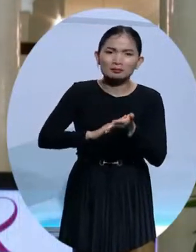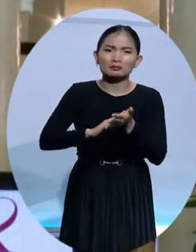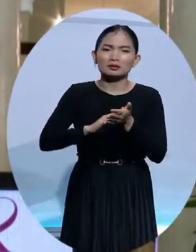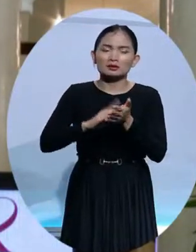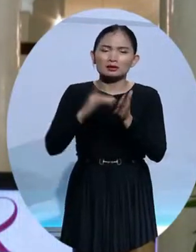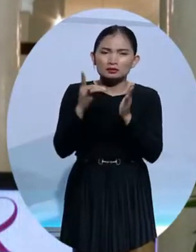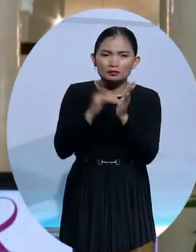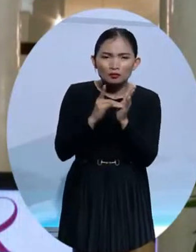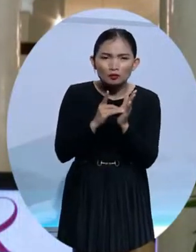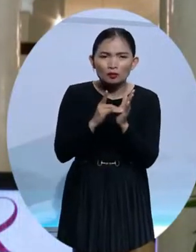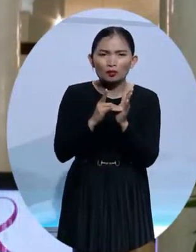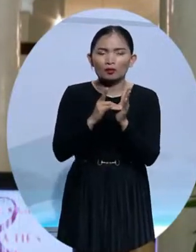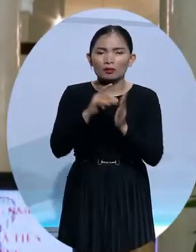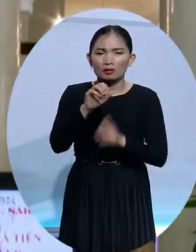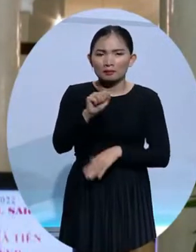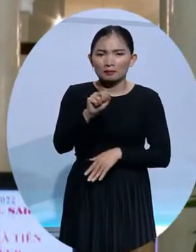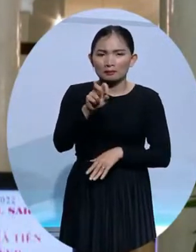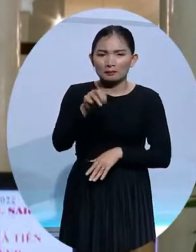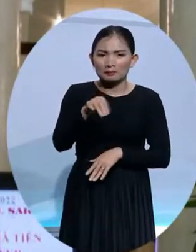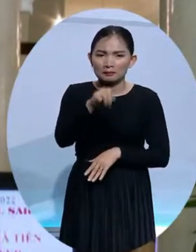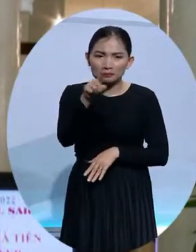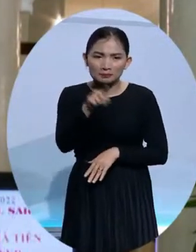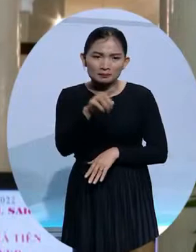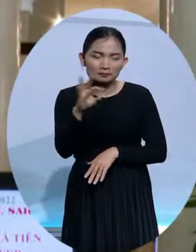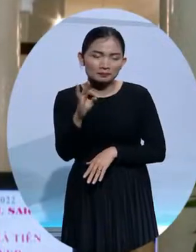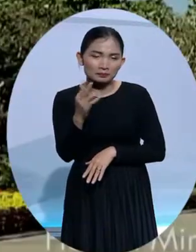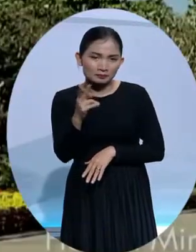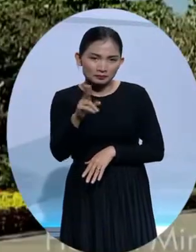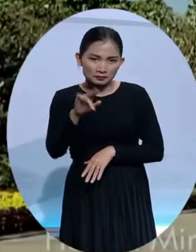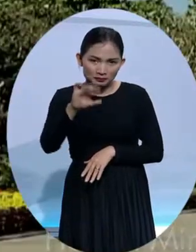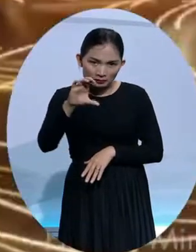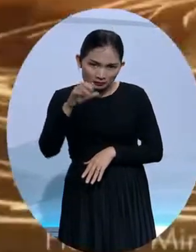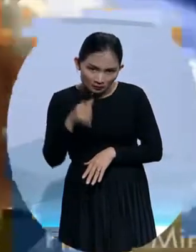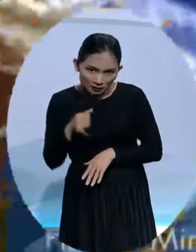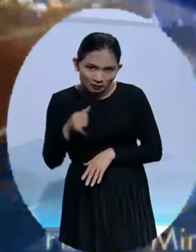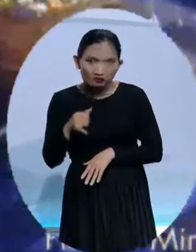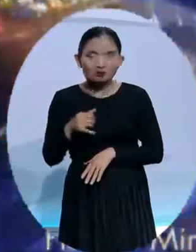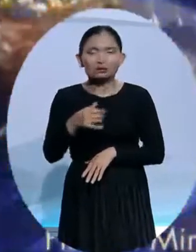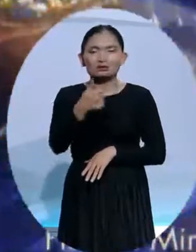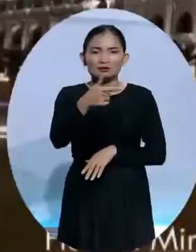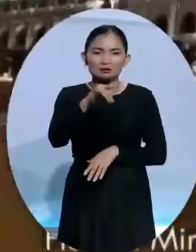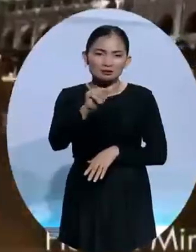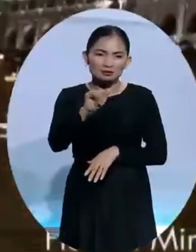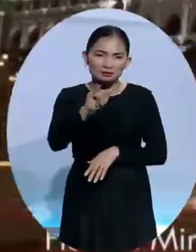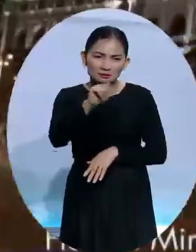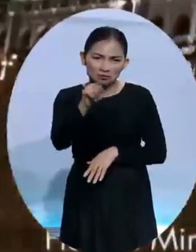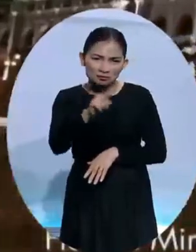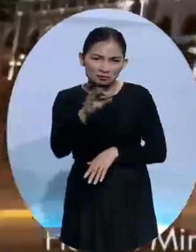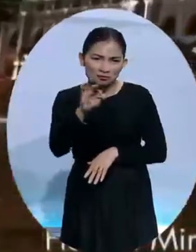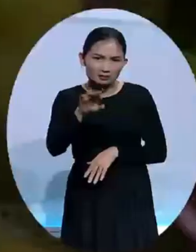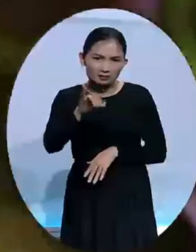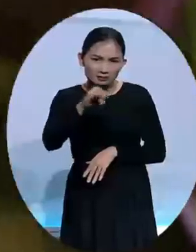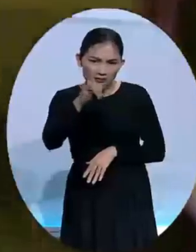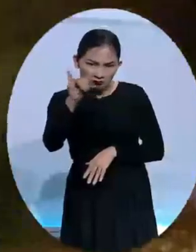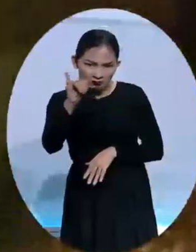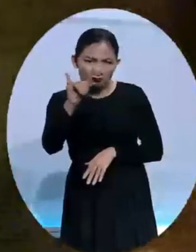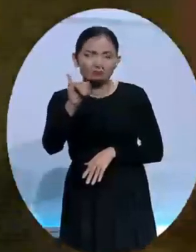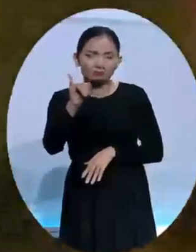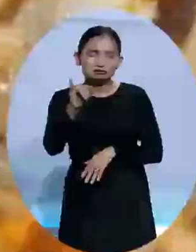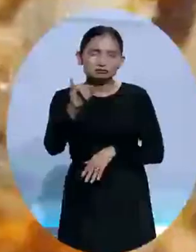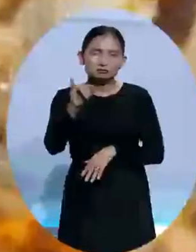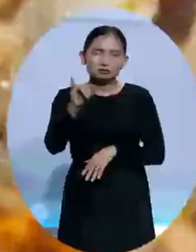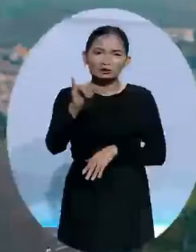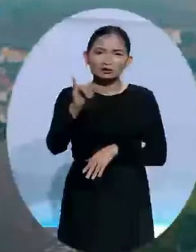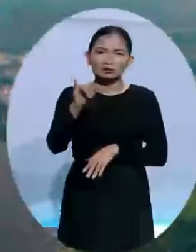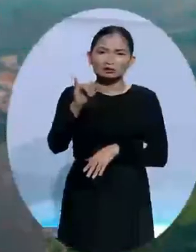ẩm thực, vừa các cái dịch vụ thư giãn, giải trí. Trong những tháng qua, ngành du lịch Thành phố Hồ Chí Minh đã đưa ra nhiều sản phẩm